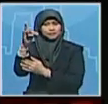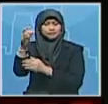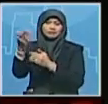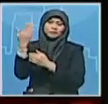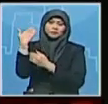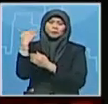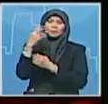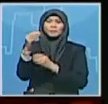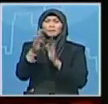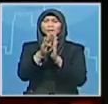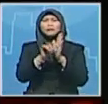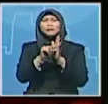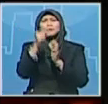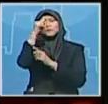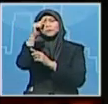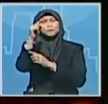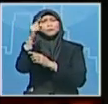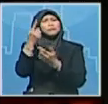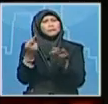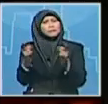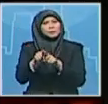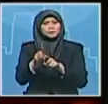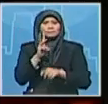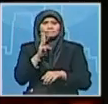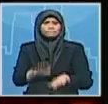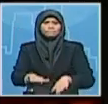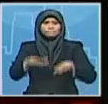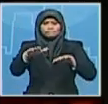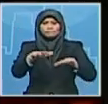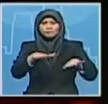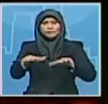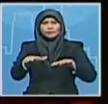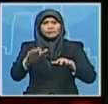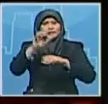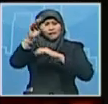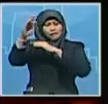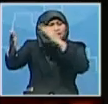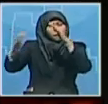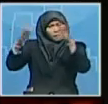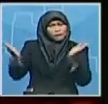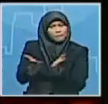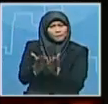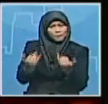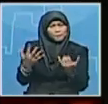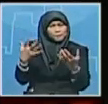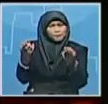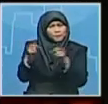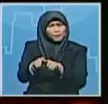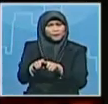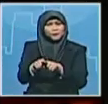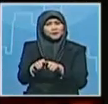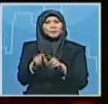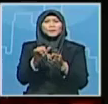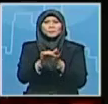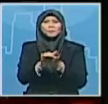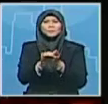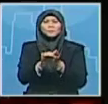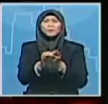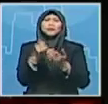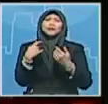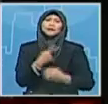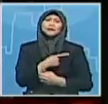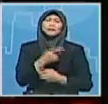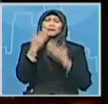juga berlatar belakangkan kepada insiden berlakunya banjir serta bencana alam yang mutakhir ini merupakan suatu ironis kerana di satu sudut kita merasa